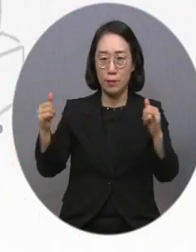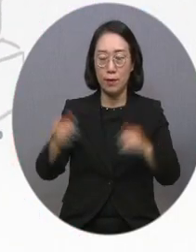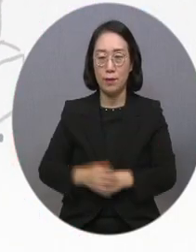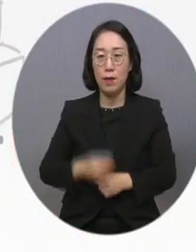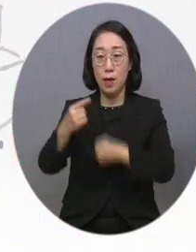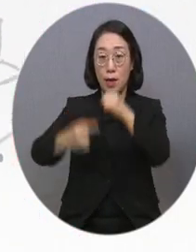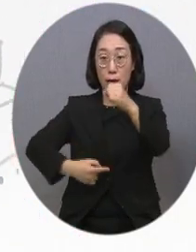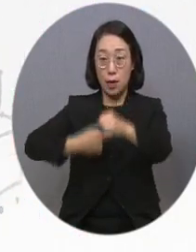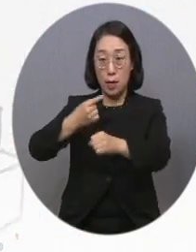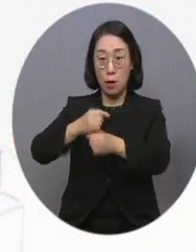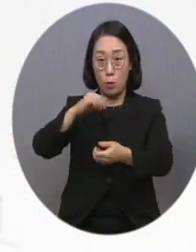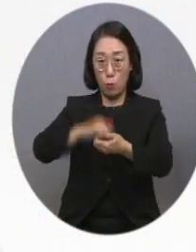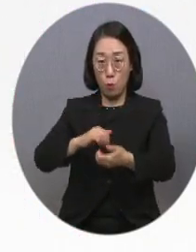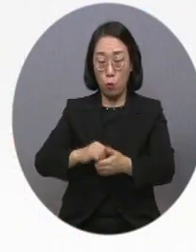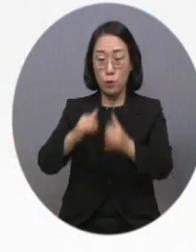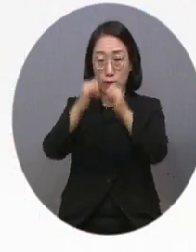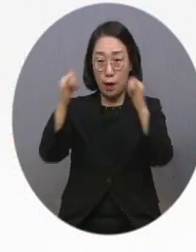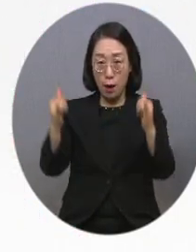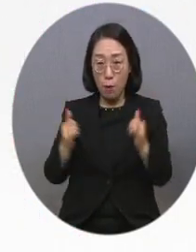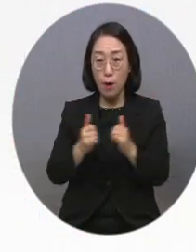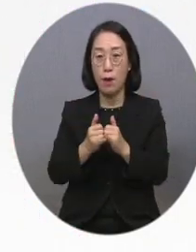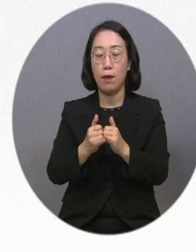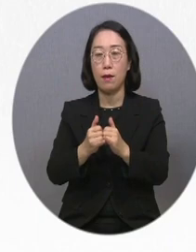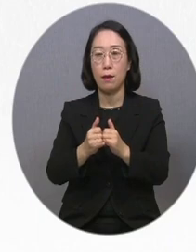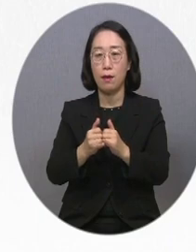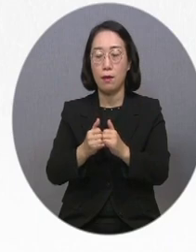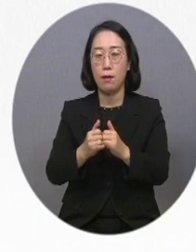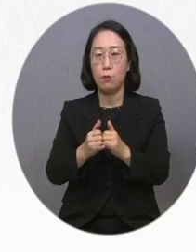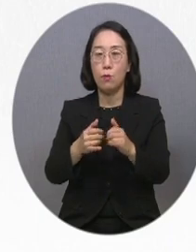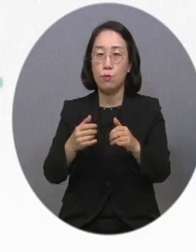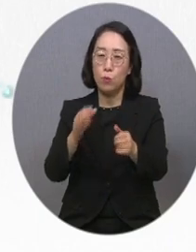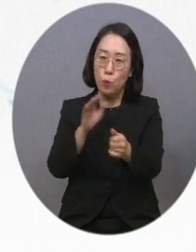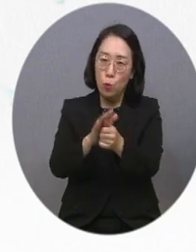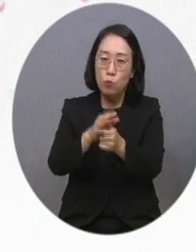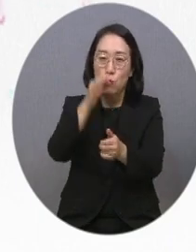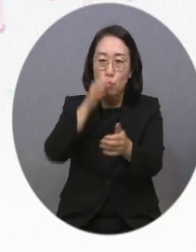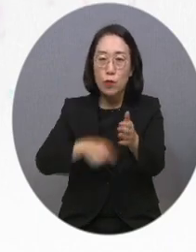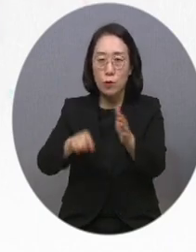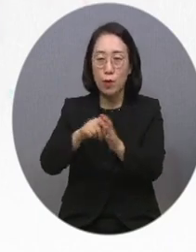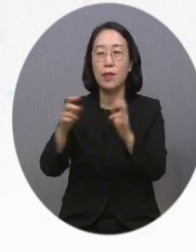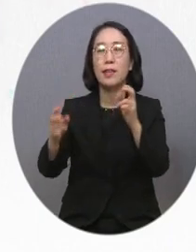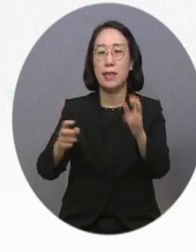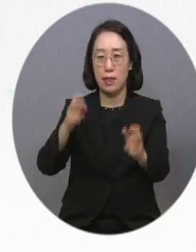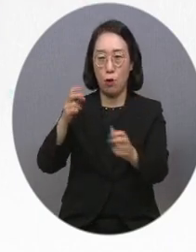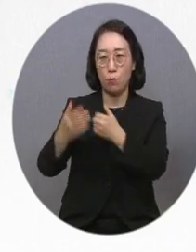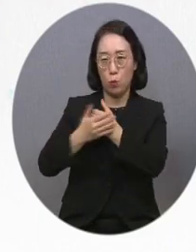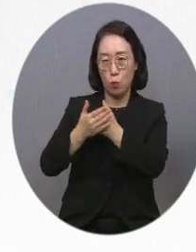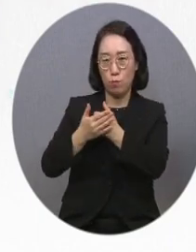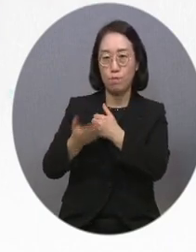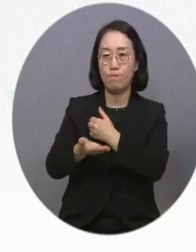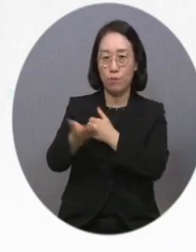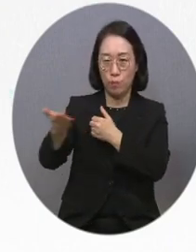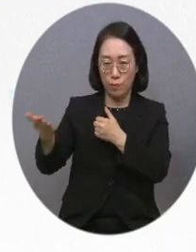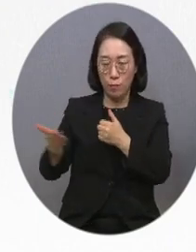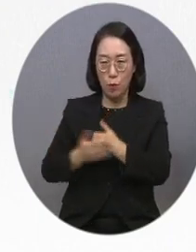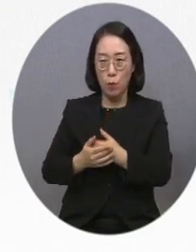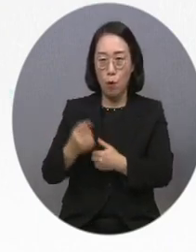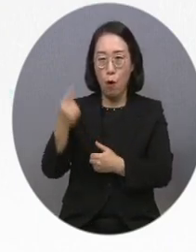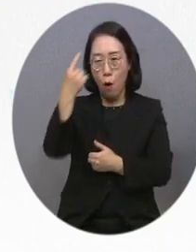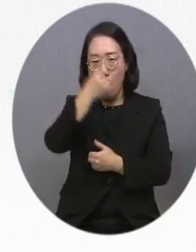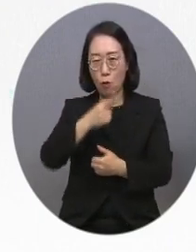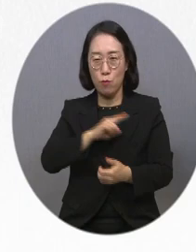매년 사회공헌의 이름으로 찾아주시는 든든한 기업들, 그리고 이름을 드러내지